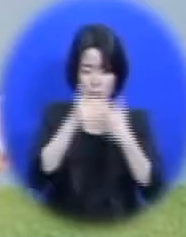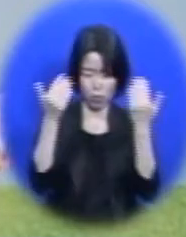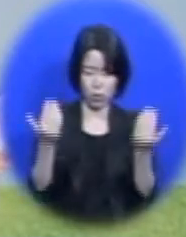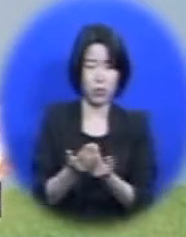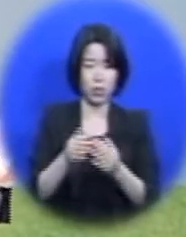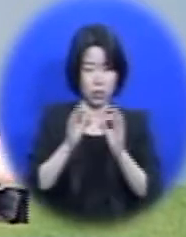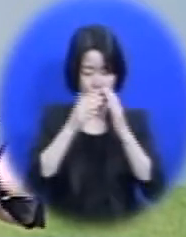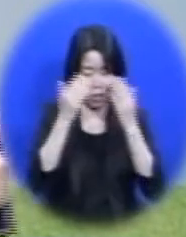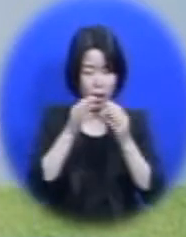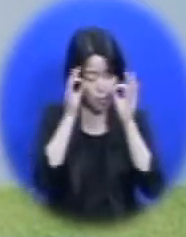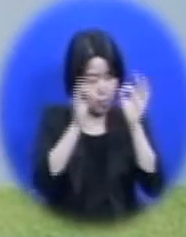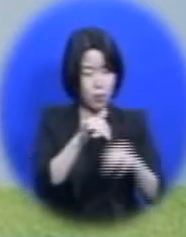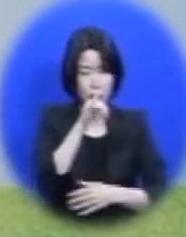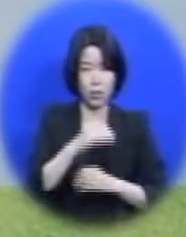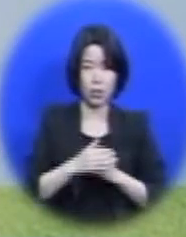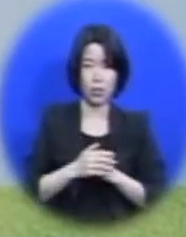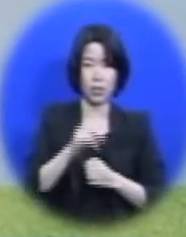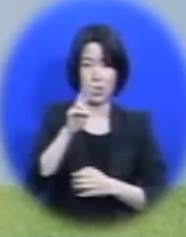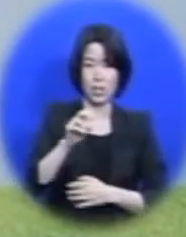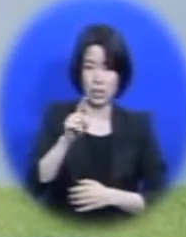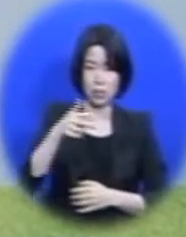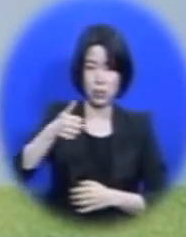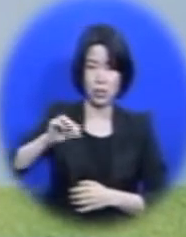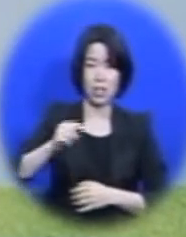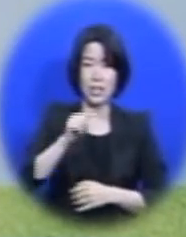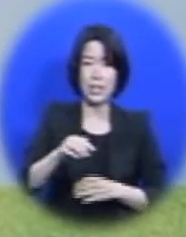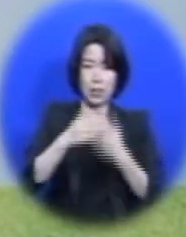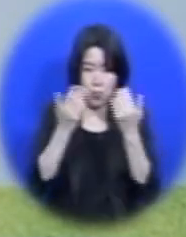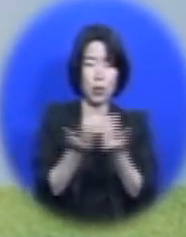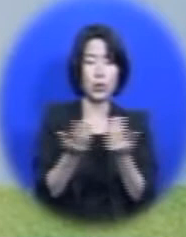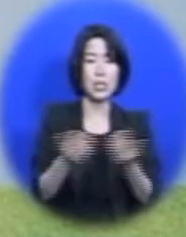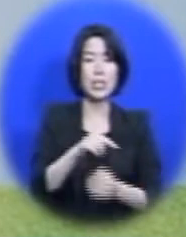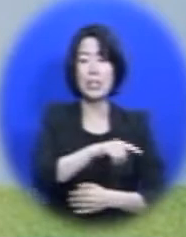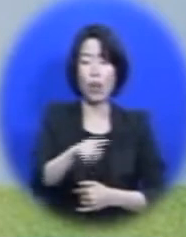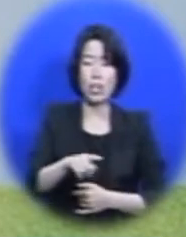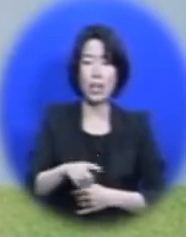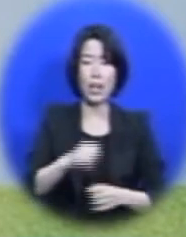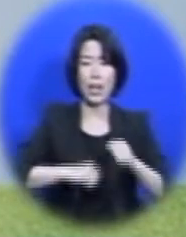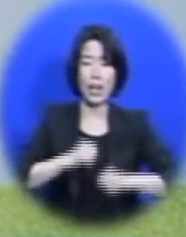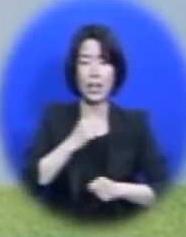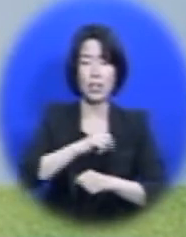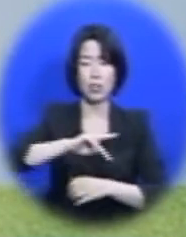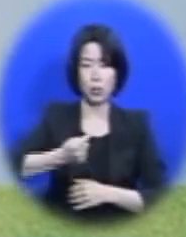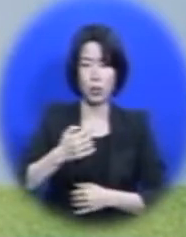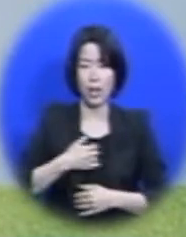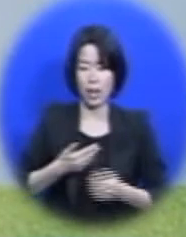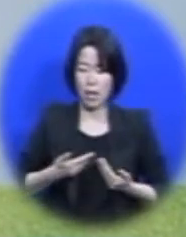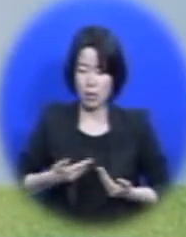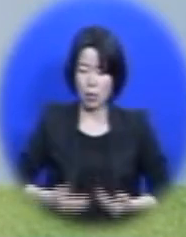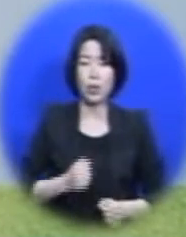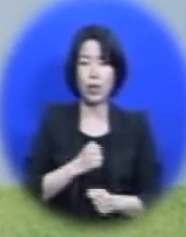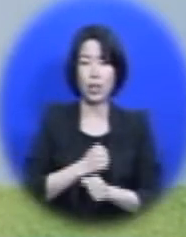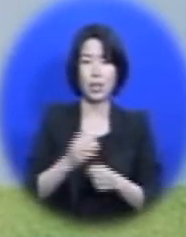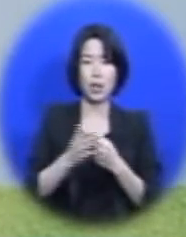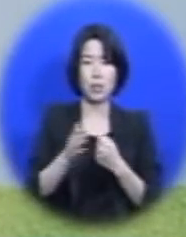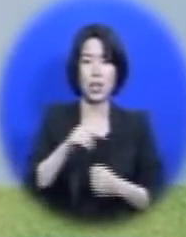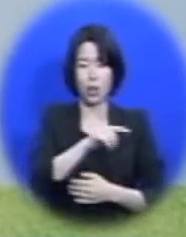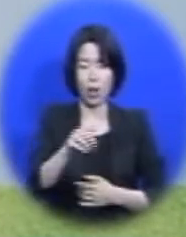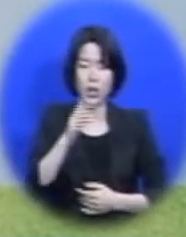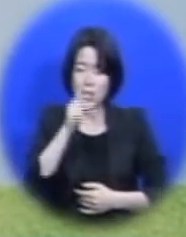계십니다. 21절에 이 모든 일을 너희가 저질렀어도 내가 잠잠했더니 너희는 틀림없이